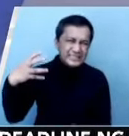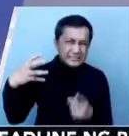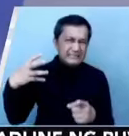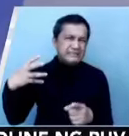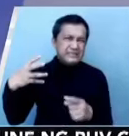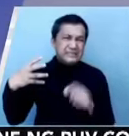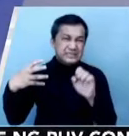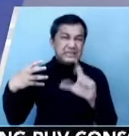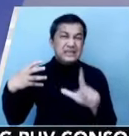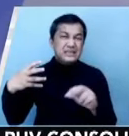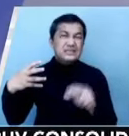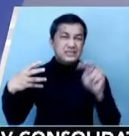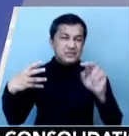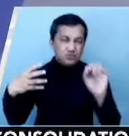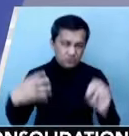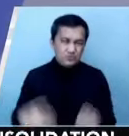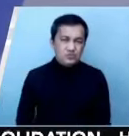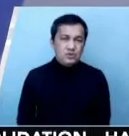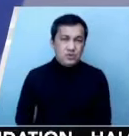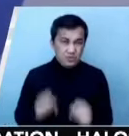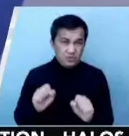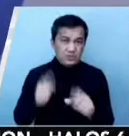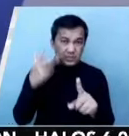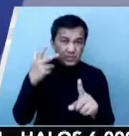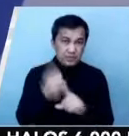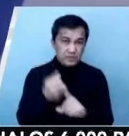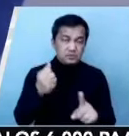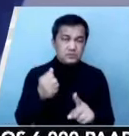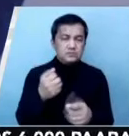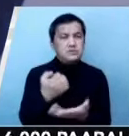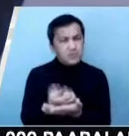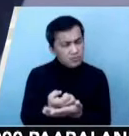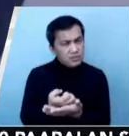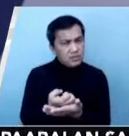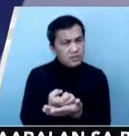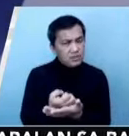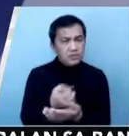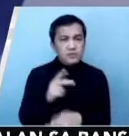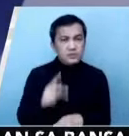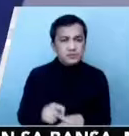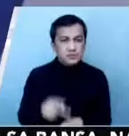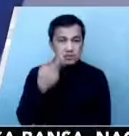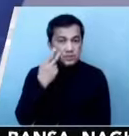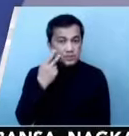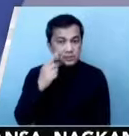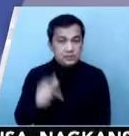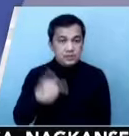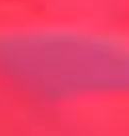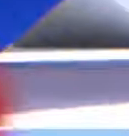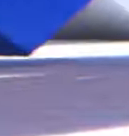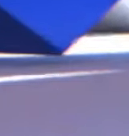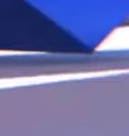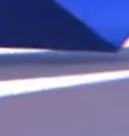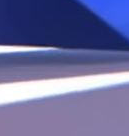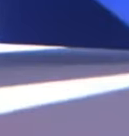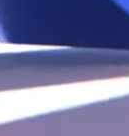Nino. Ang posibleng epekto pati sa ekonomiya ng bansa. Alamin sa pagtutok ni Marisol